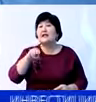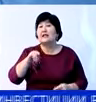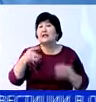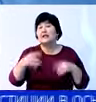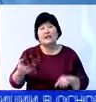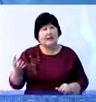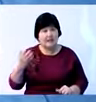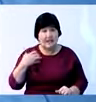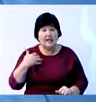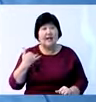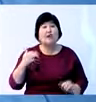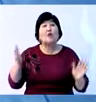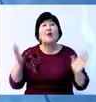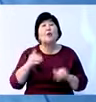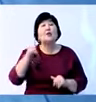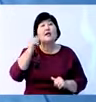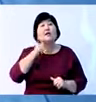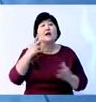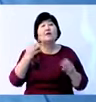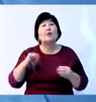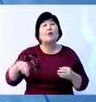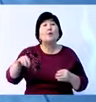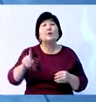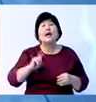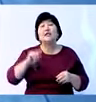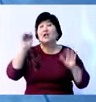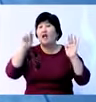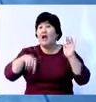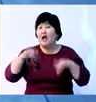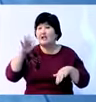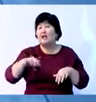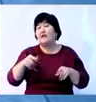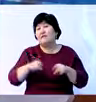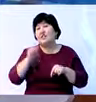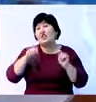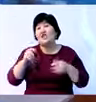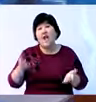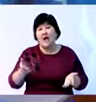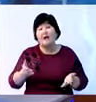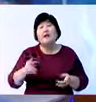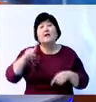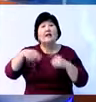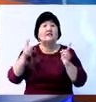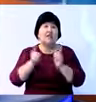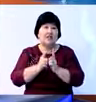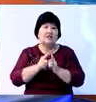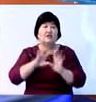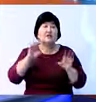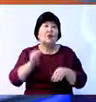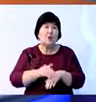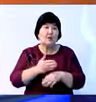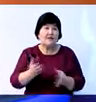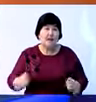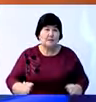телеканала Кызылорда. И о погоде. Завтра днем по области ожидаются осадки в виде дождя. До встречи в эфире. Всего доброго.